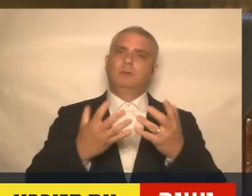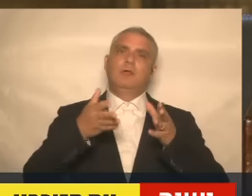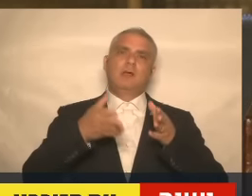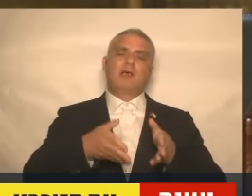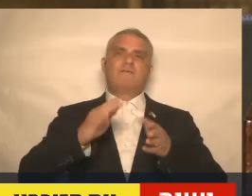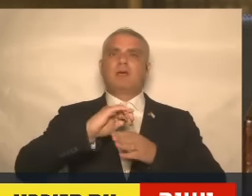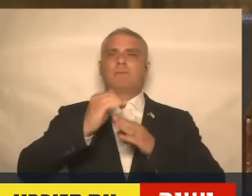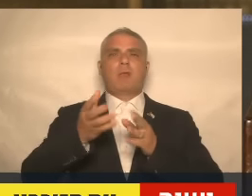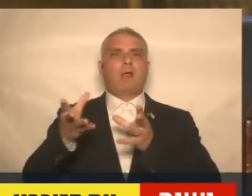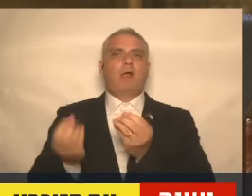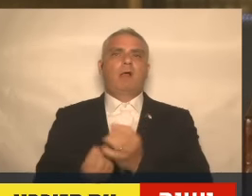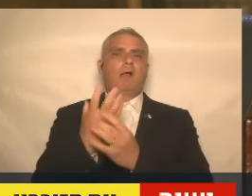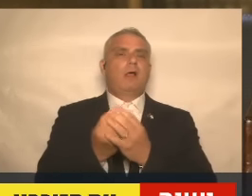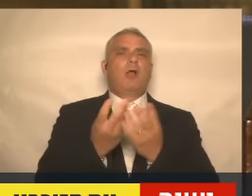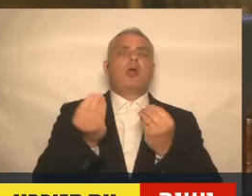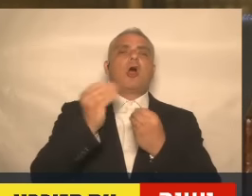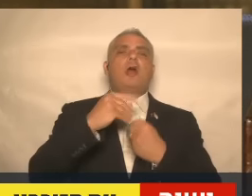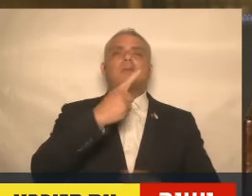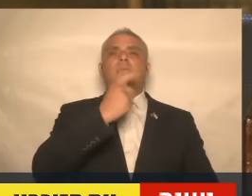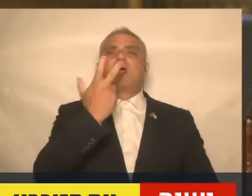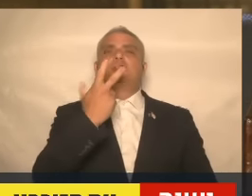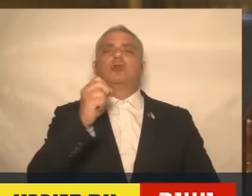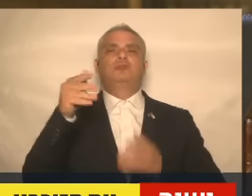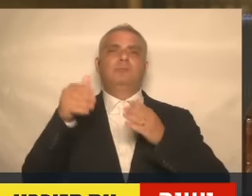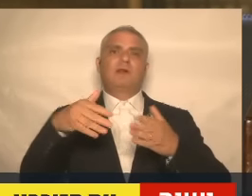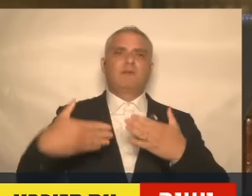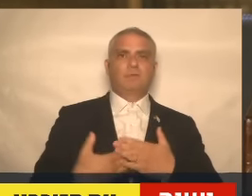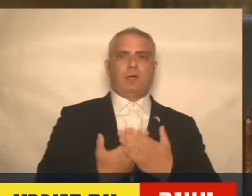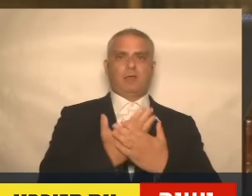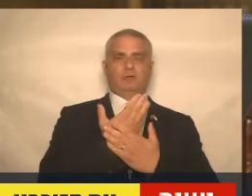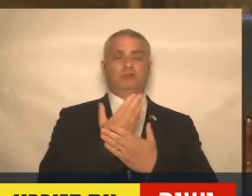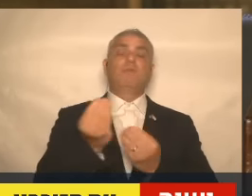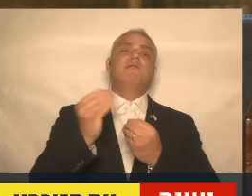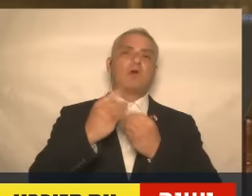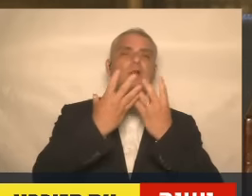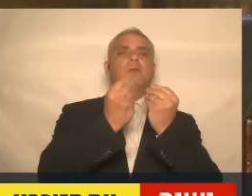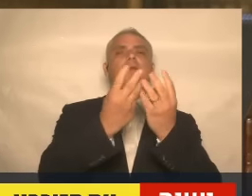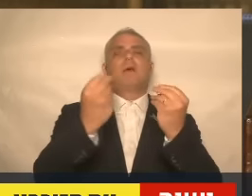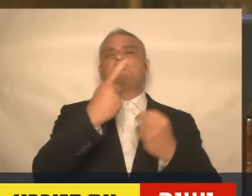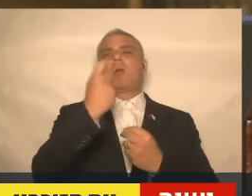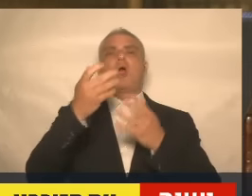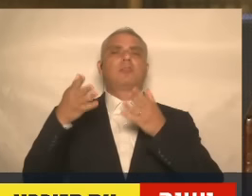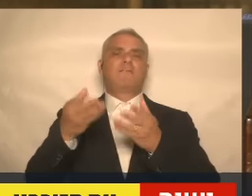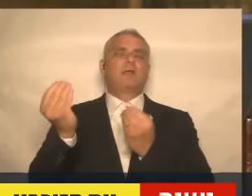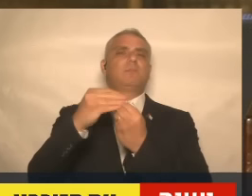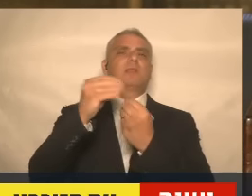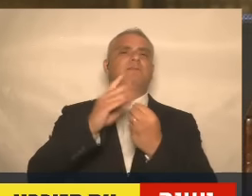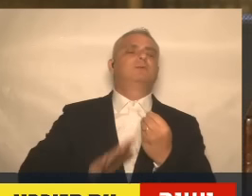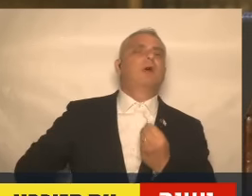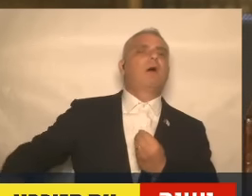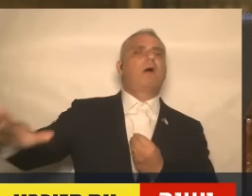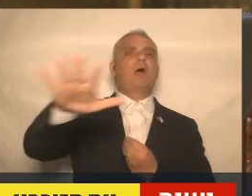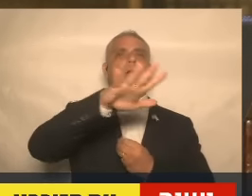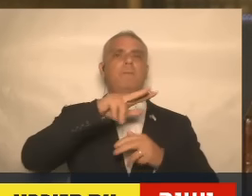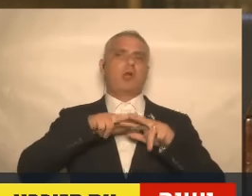הקברים בהר, 130 קברים חדשים ועוד מאות רבות של קברים שהתווספו בכל